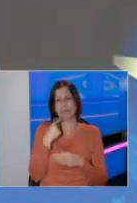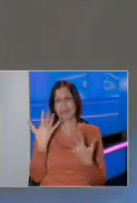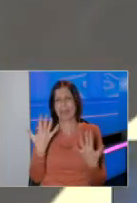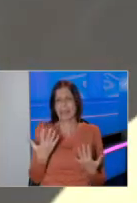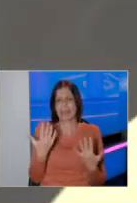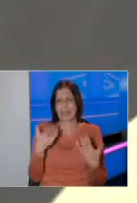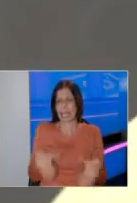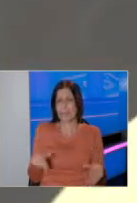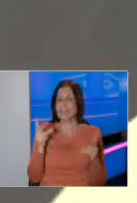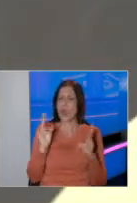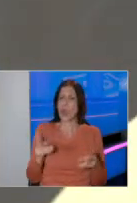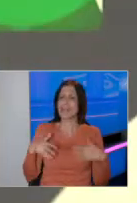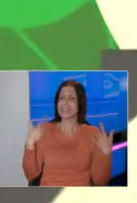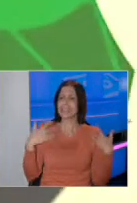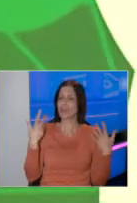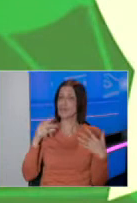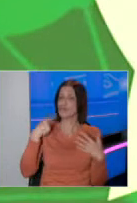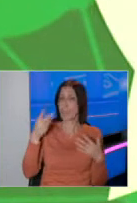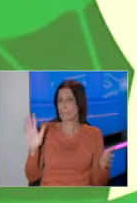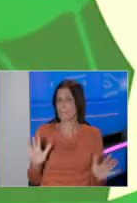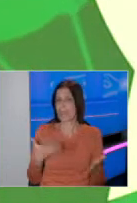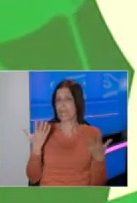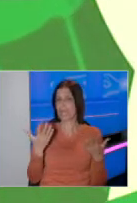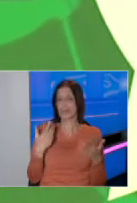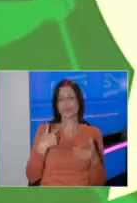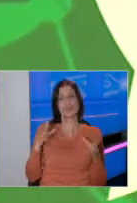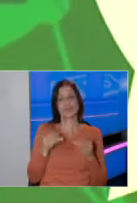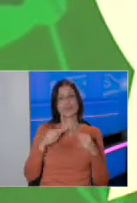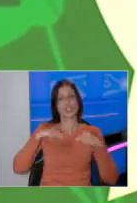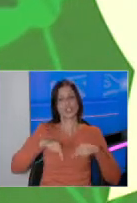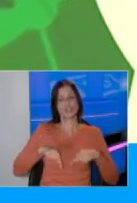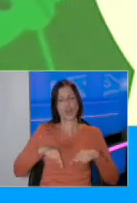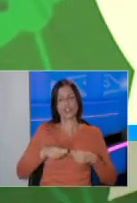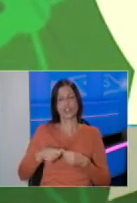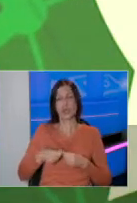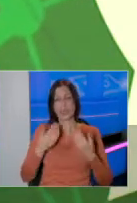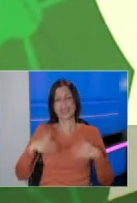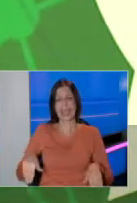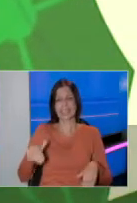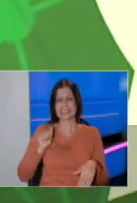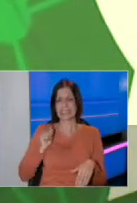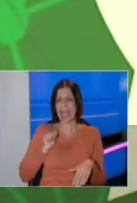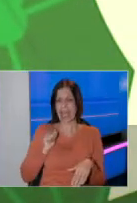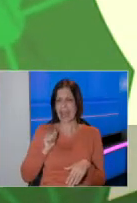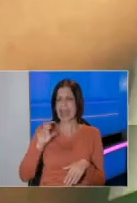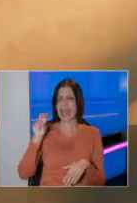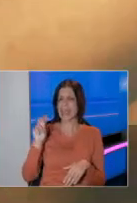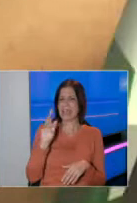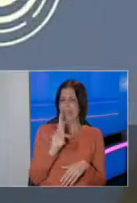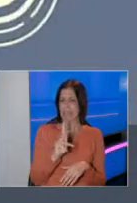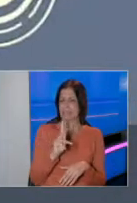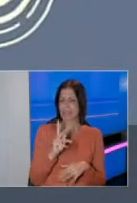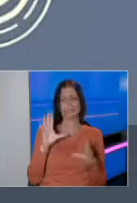יכולים לשמוח שזה יקרה במהרה? איתנו יושב ראש ארגון נכי צה"ל, עידן קלימן, שלום לך. שלום, ערב טוב